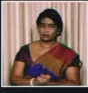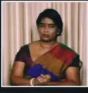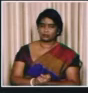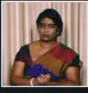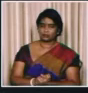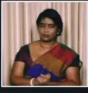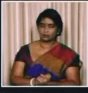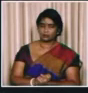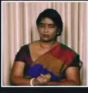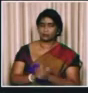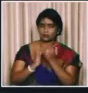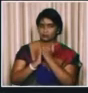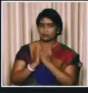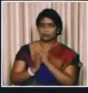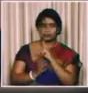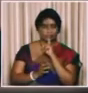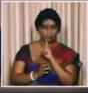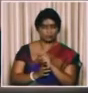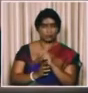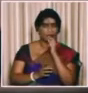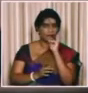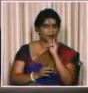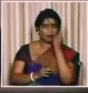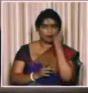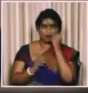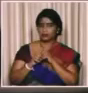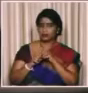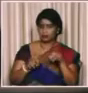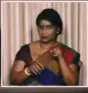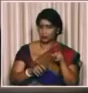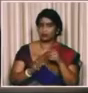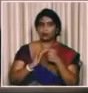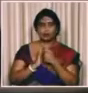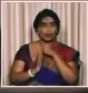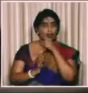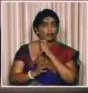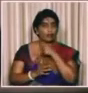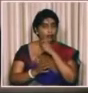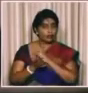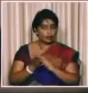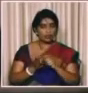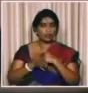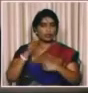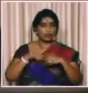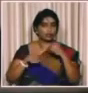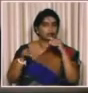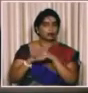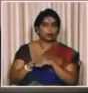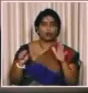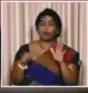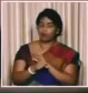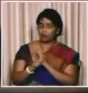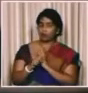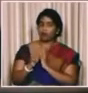honorable minister den dakwimak obutumata karanno one werdi matayak yanawa ratata vishramika niladarinta deshapalane kirime purna